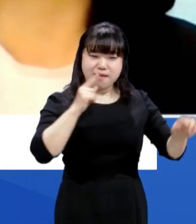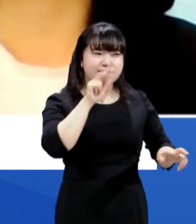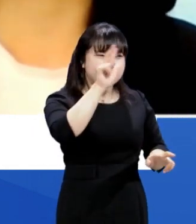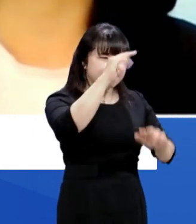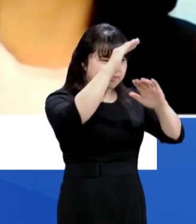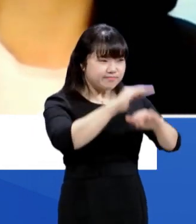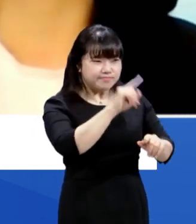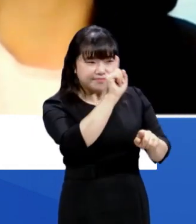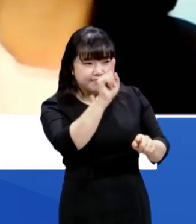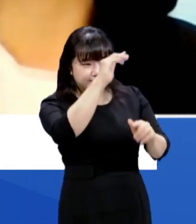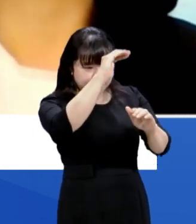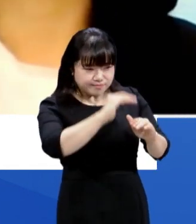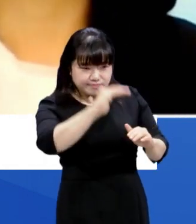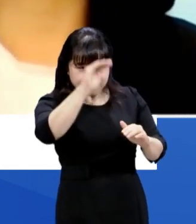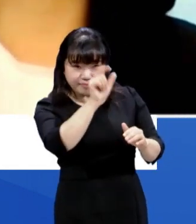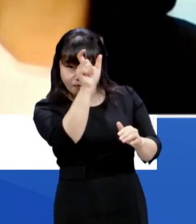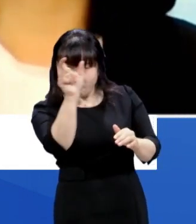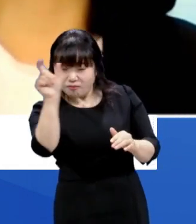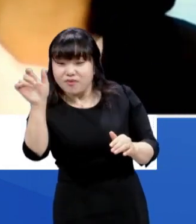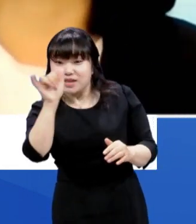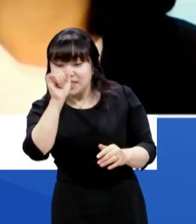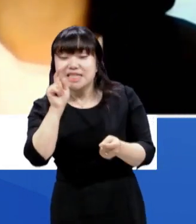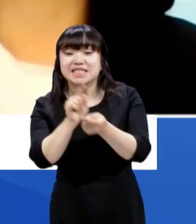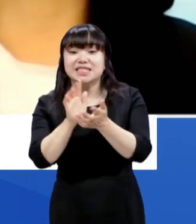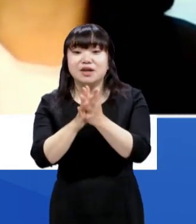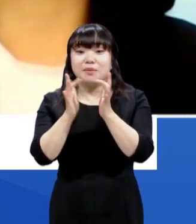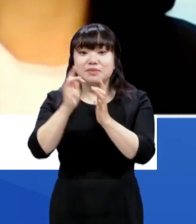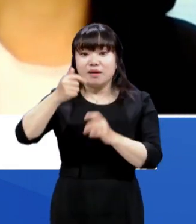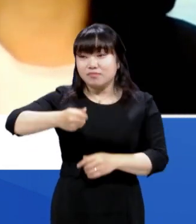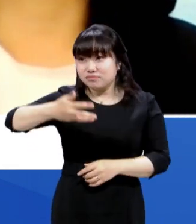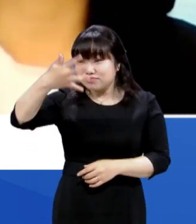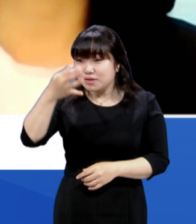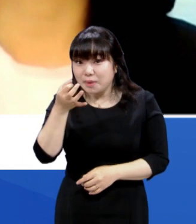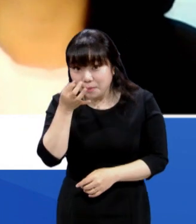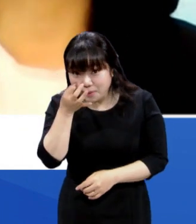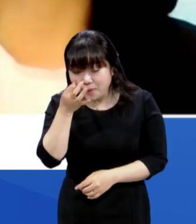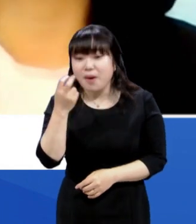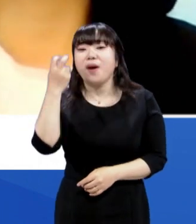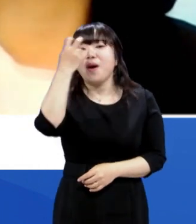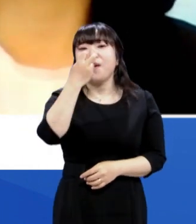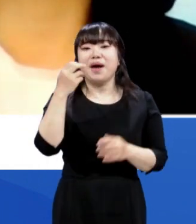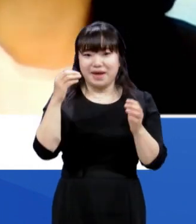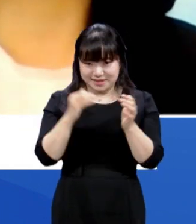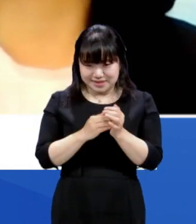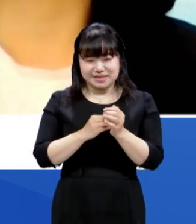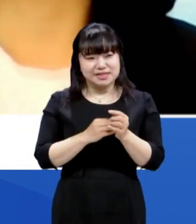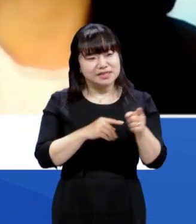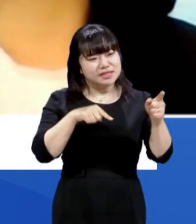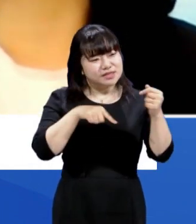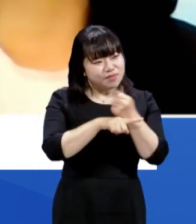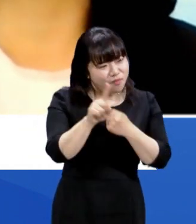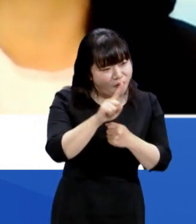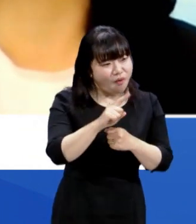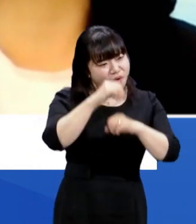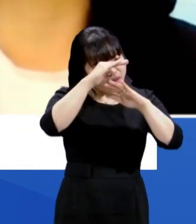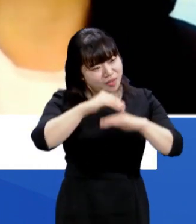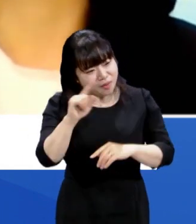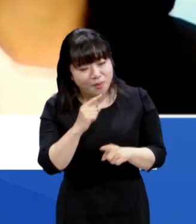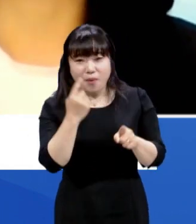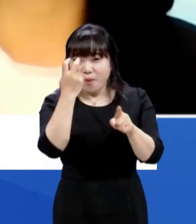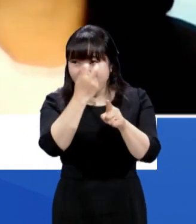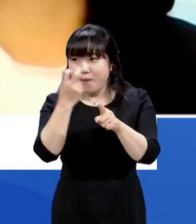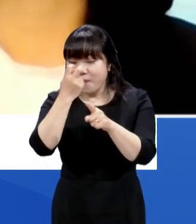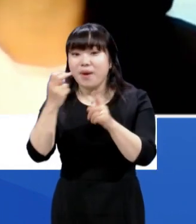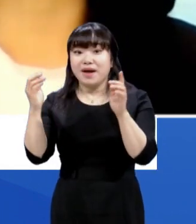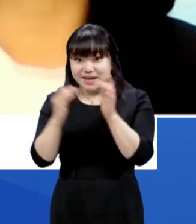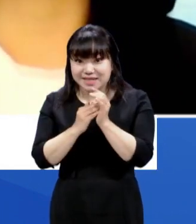있게 빨리 하게 말을 게 있으니까요 해당 사이트에서 그 정부 술 마시는거 자들의 정책이나 공양을 한번 확인해보시고